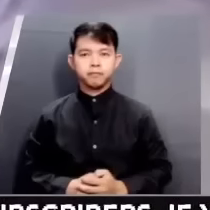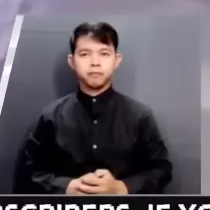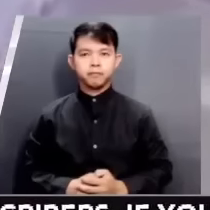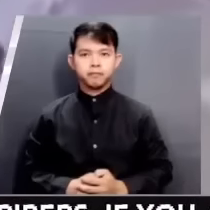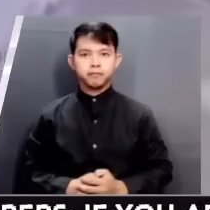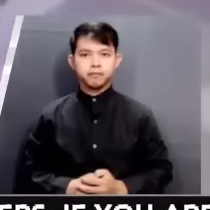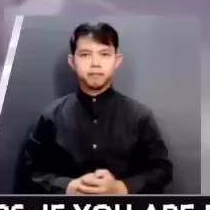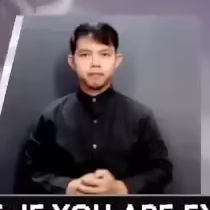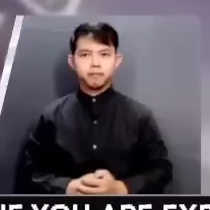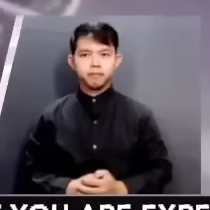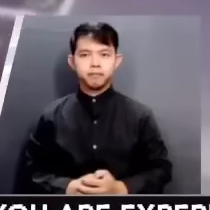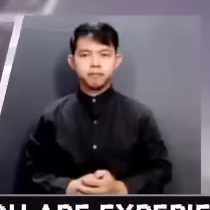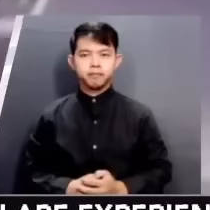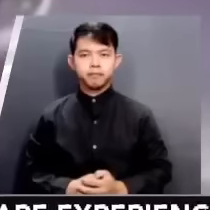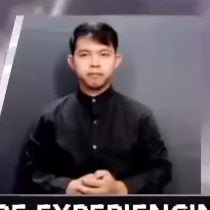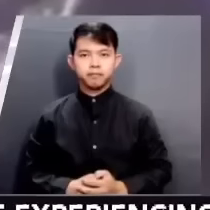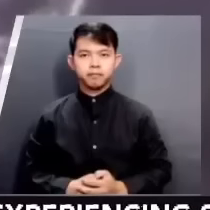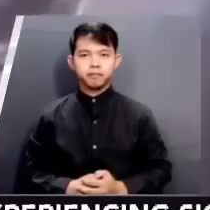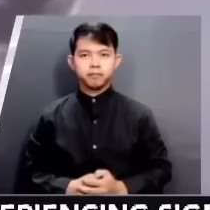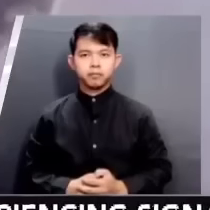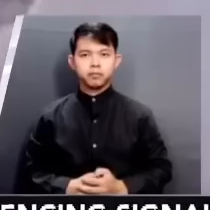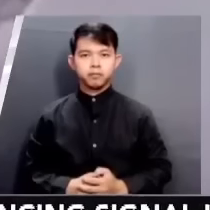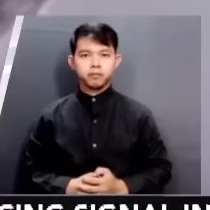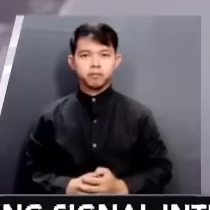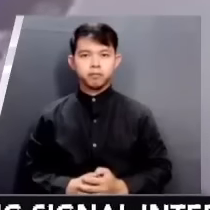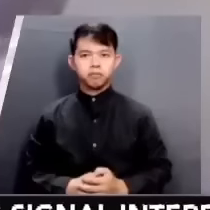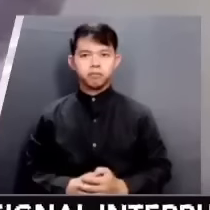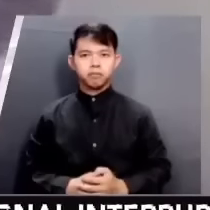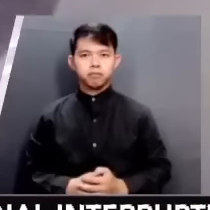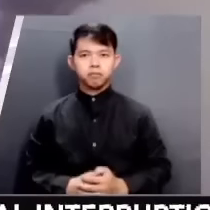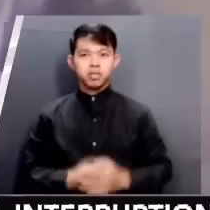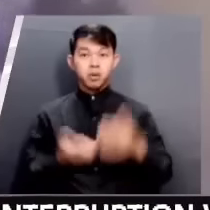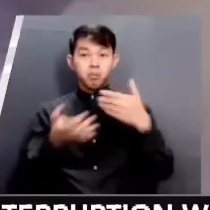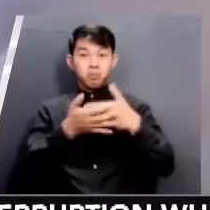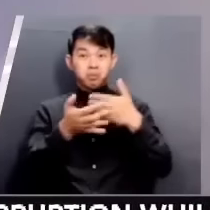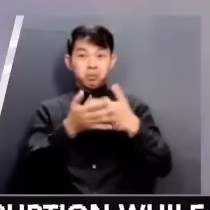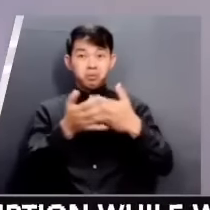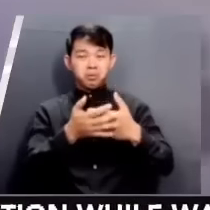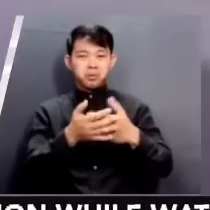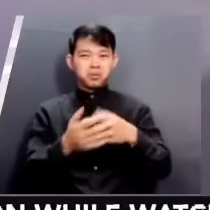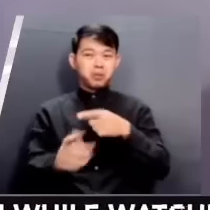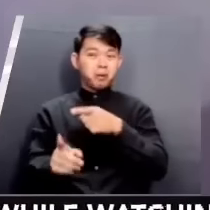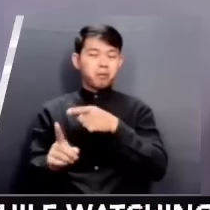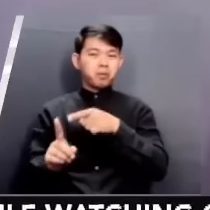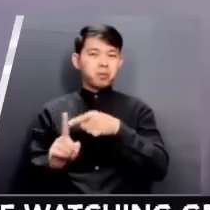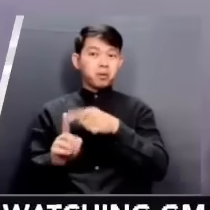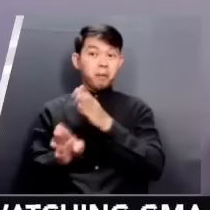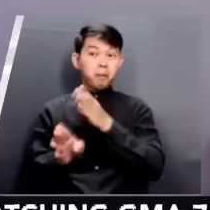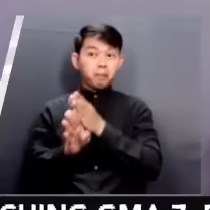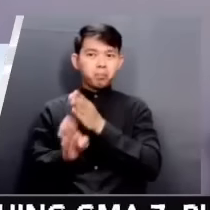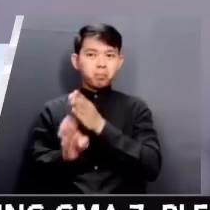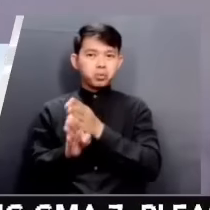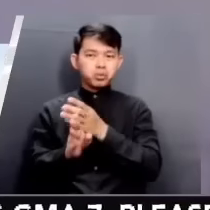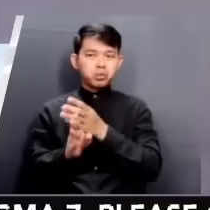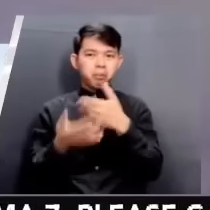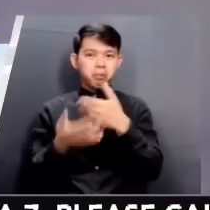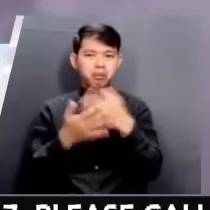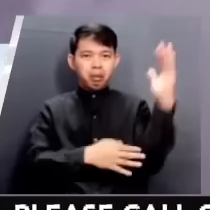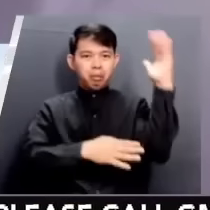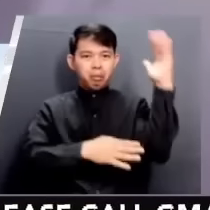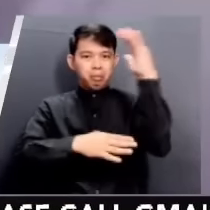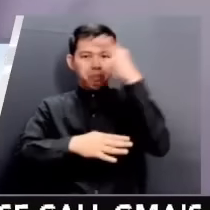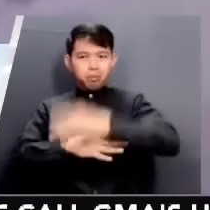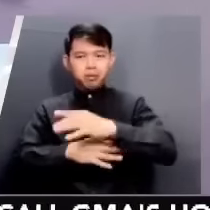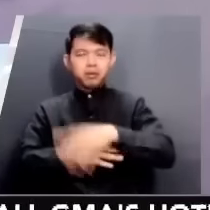Muntik tamaan ng gumuguhong gusali ang bus na yan habang pasakay ang mga pasahero sa Turkey. Napatakbo ang mga